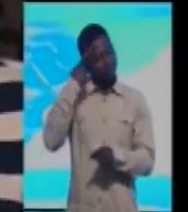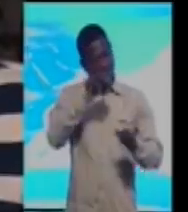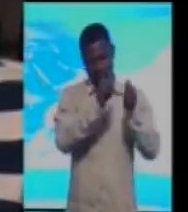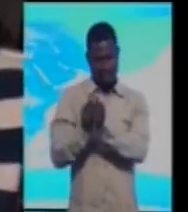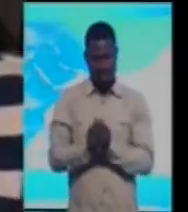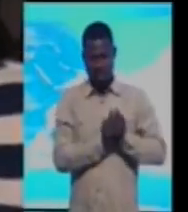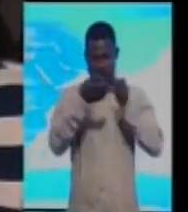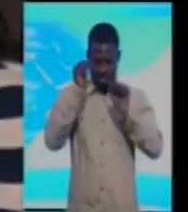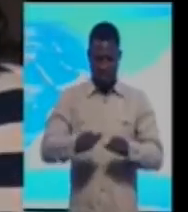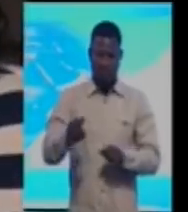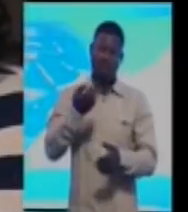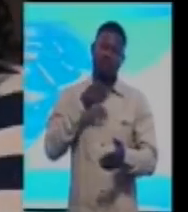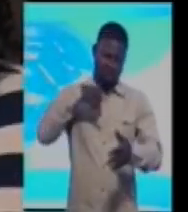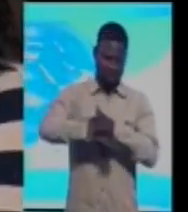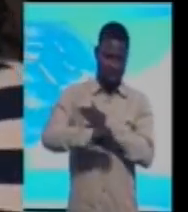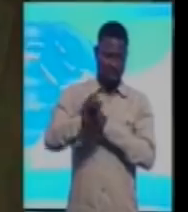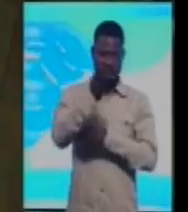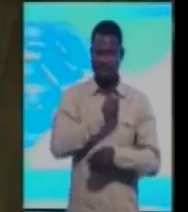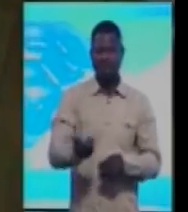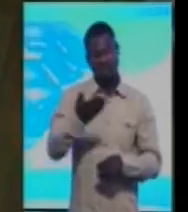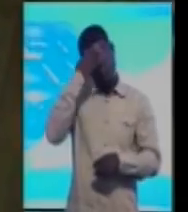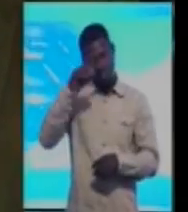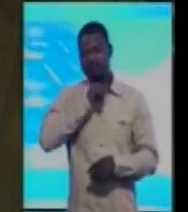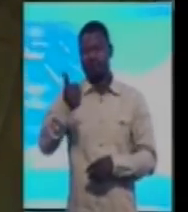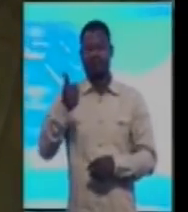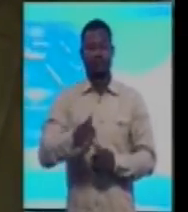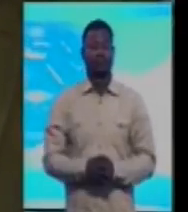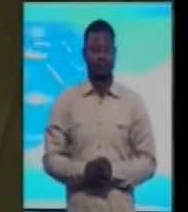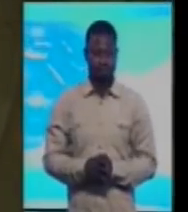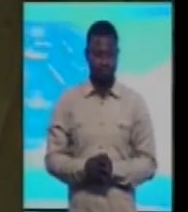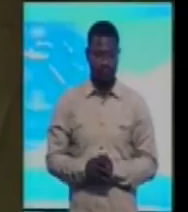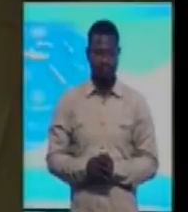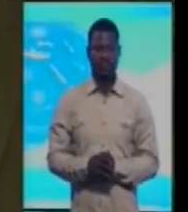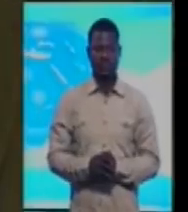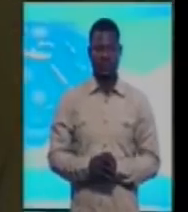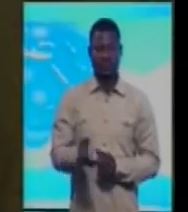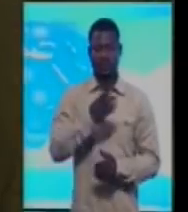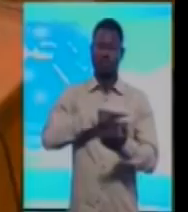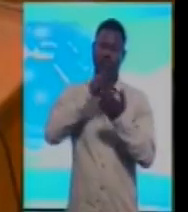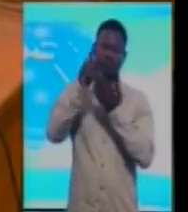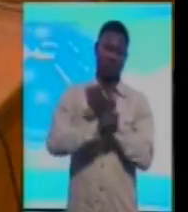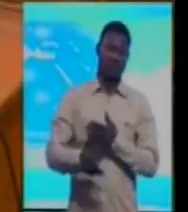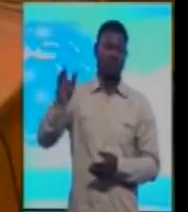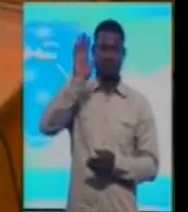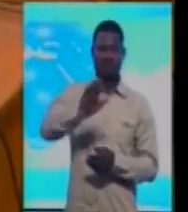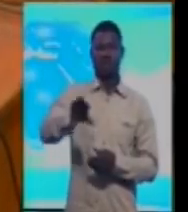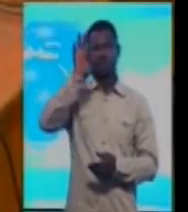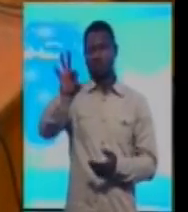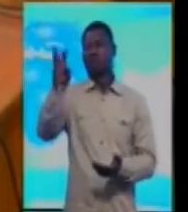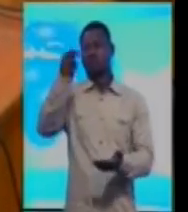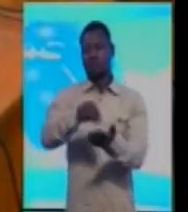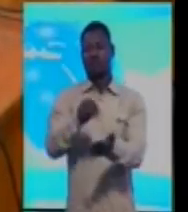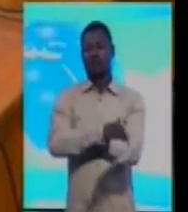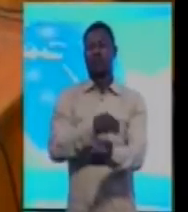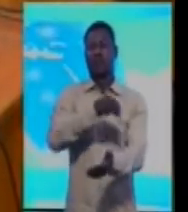dans le circuit et que personne ne soit laissé pour compte. C'est un projet évalué à plus de 59 milliards de francs CFA. L'État y apporte une